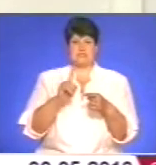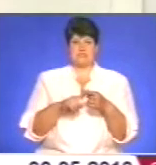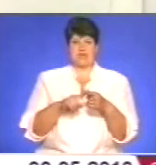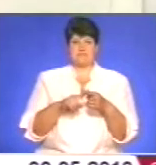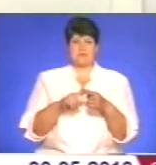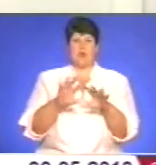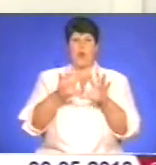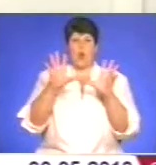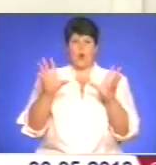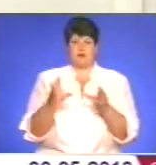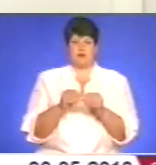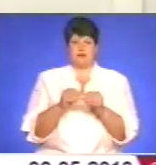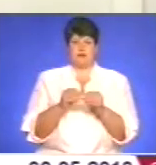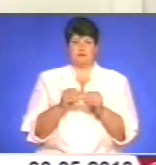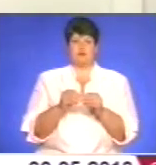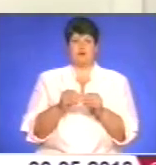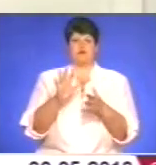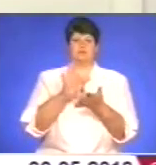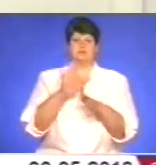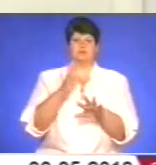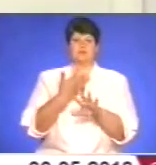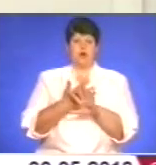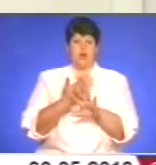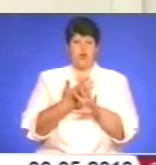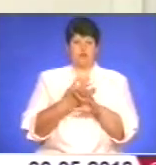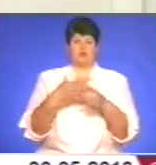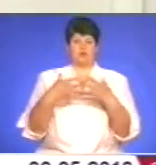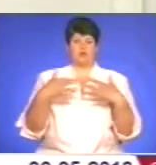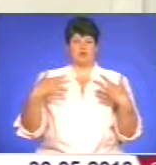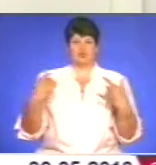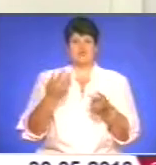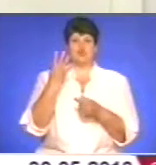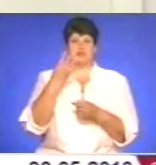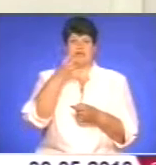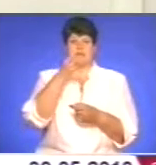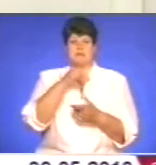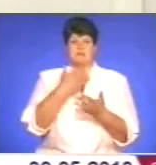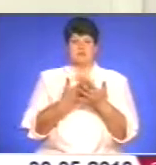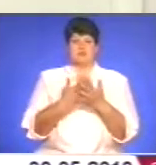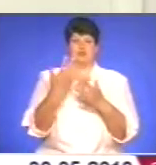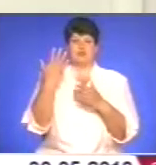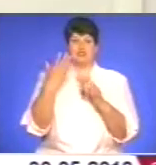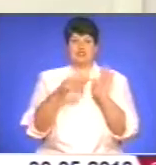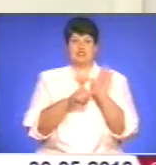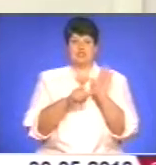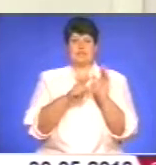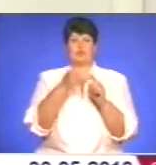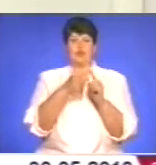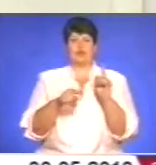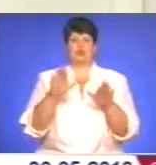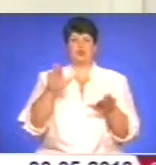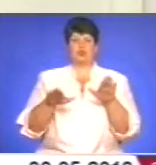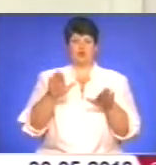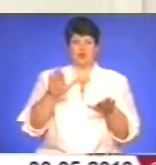збільшився обсяг забракованої продукції. Він за 4 місяці склав більше 6,5 тонн. І